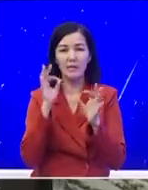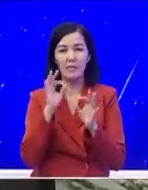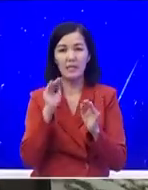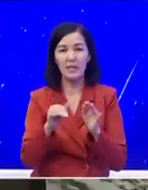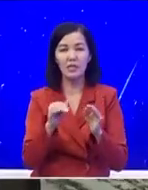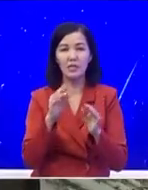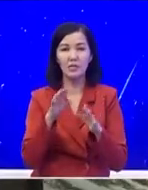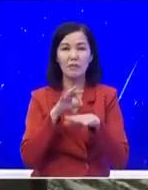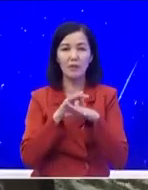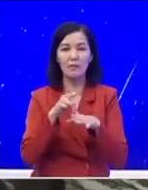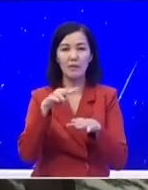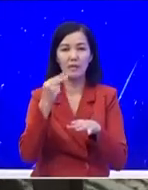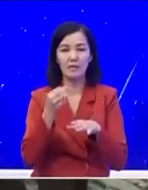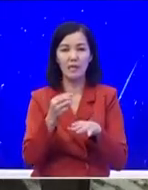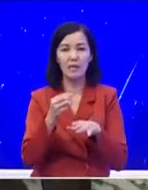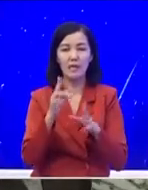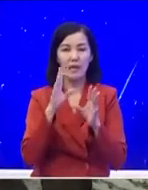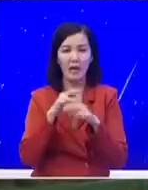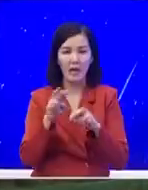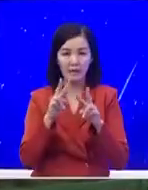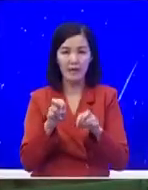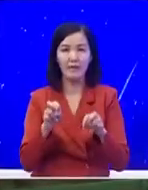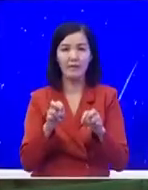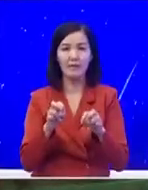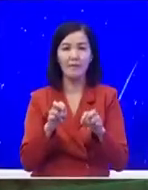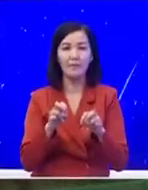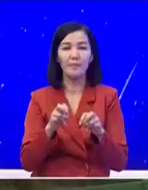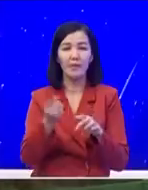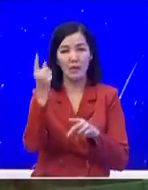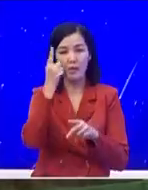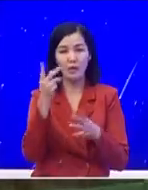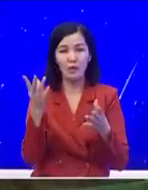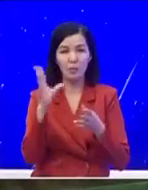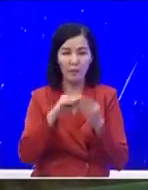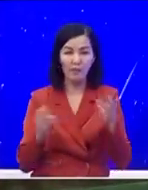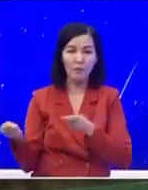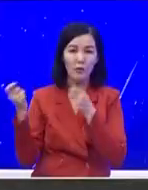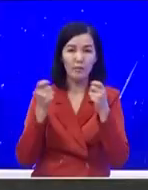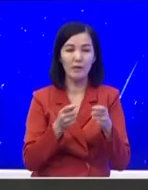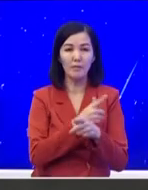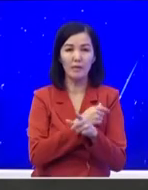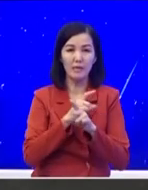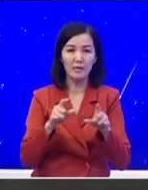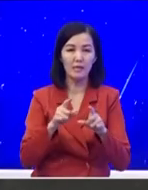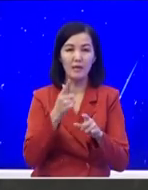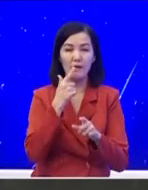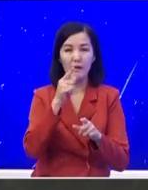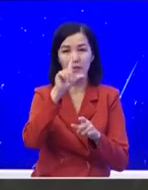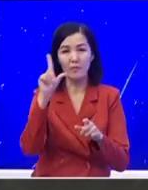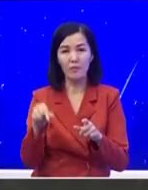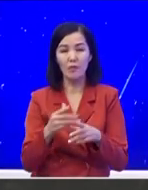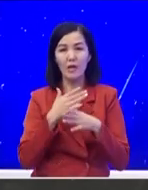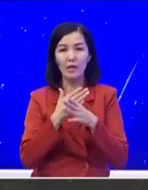для проведения ПЦР-анализов. Материалы также должны прибыть из Германии. Кроме медицинских средств, «Красный полумесяц»